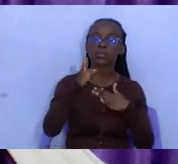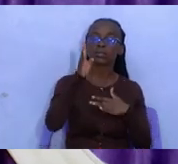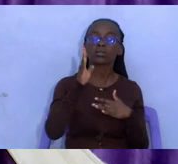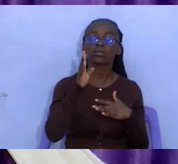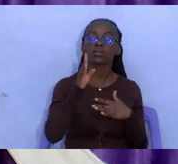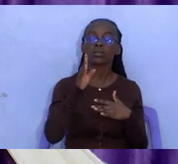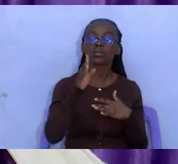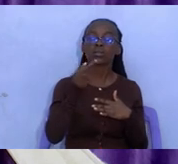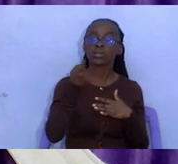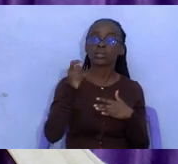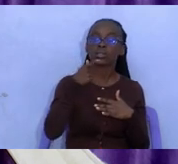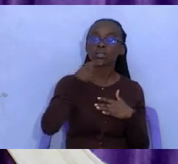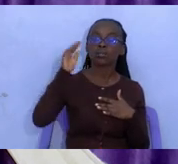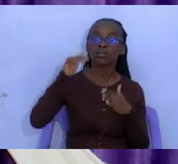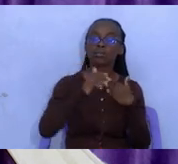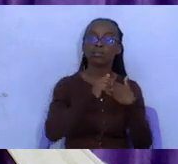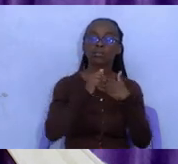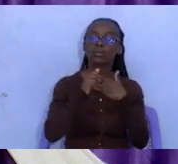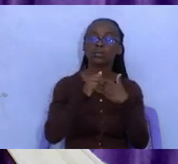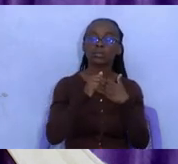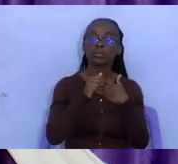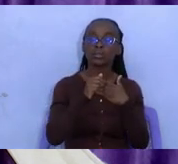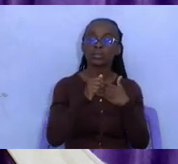The man was a commander.